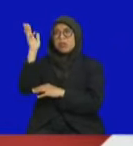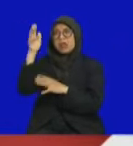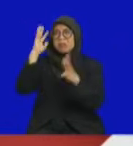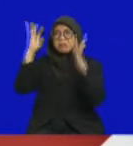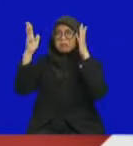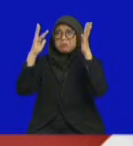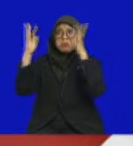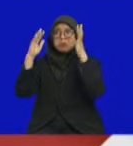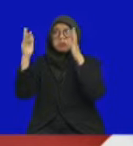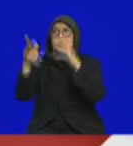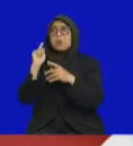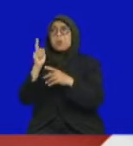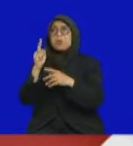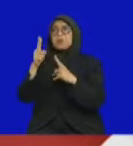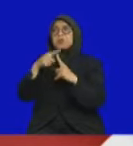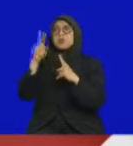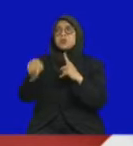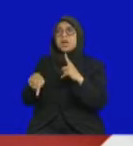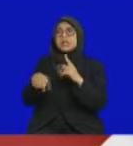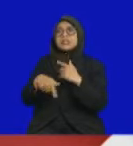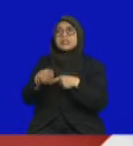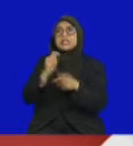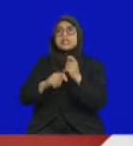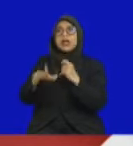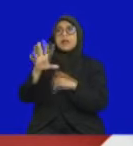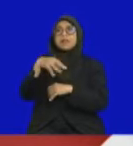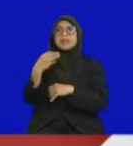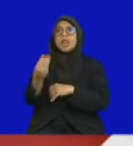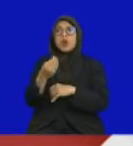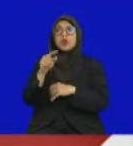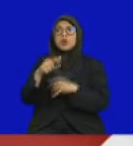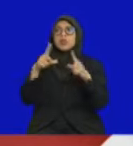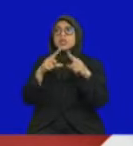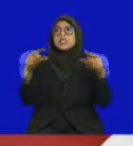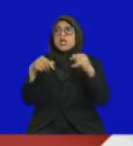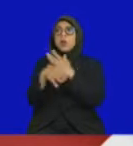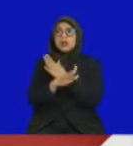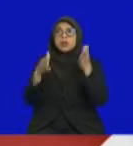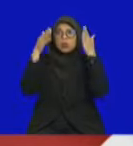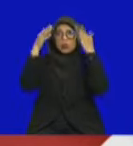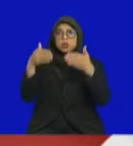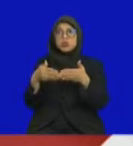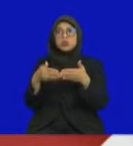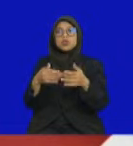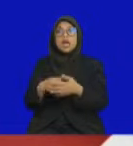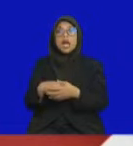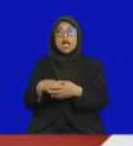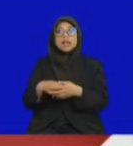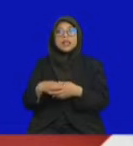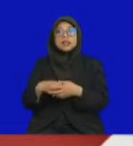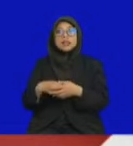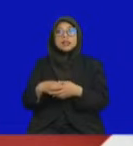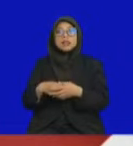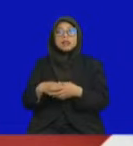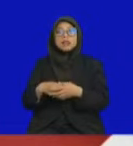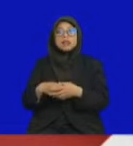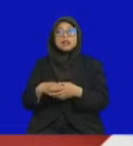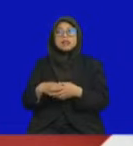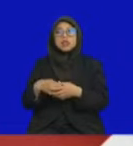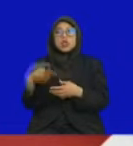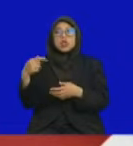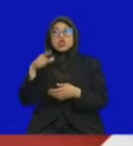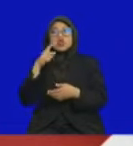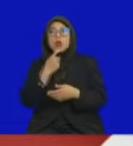dihadapi oleh Indonesia dan termasuk dalamnya adalah oleh Jawa Timur nah pada saat tingkat keterjalan tertentu